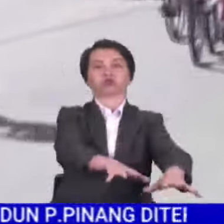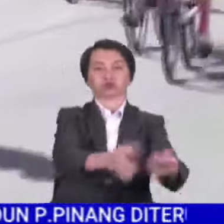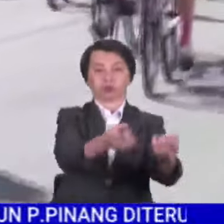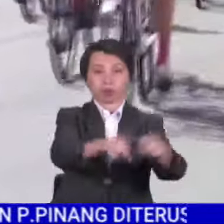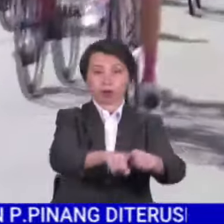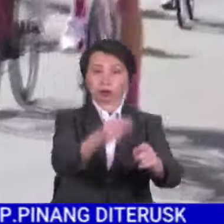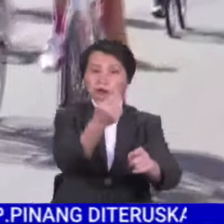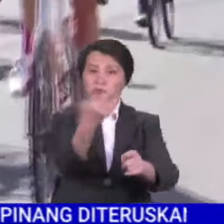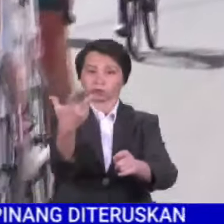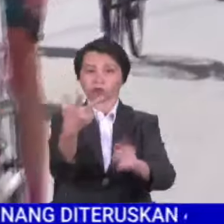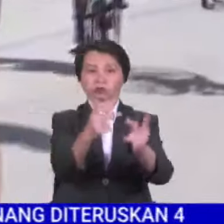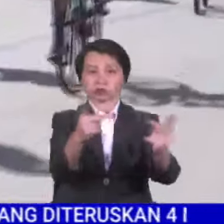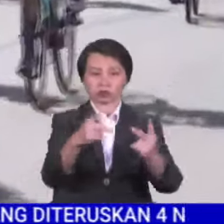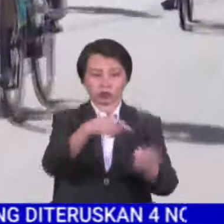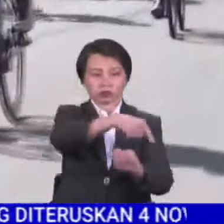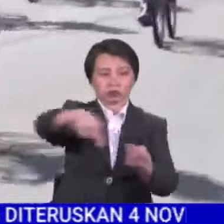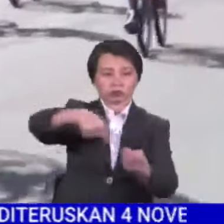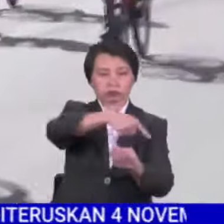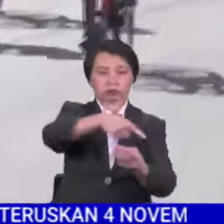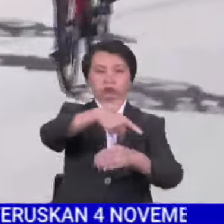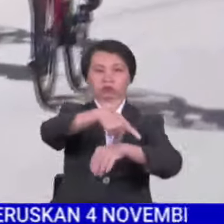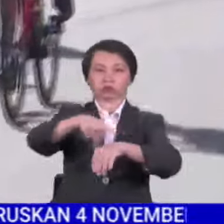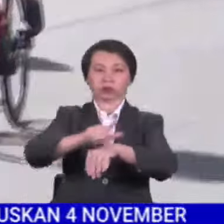di beberapa kawasan sekitar Langkawi.